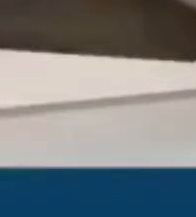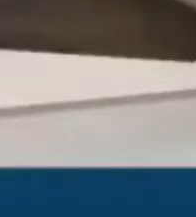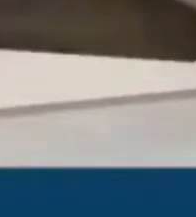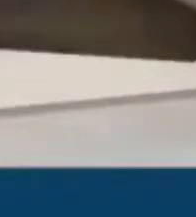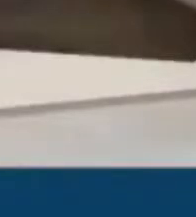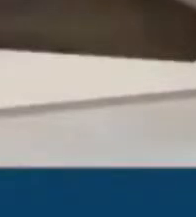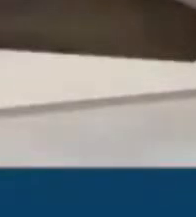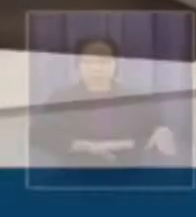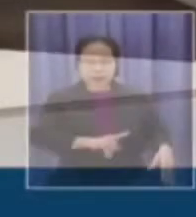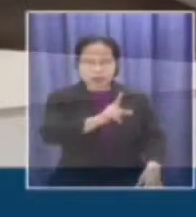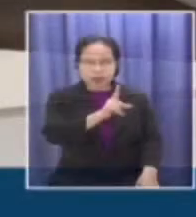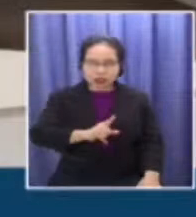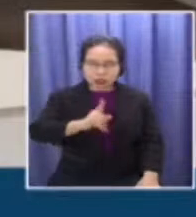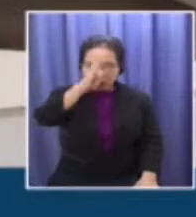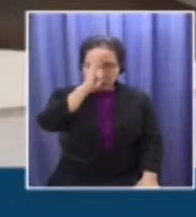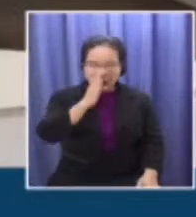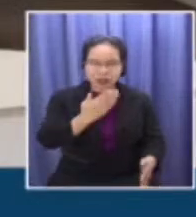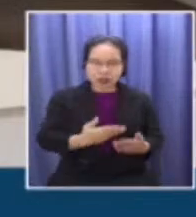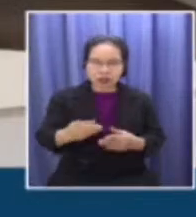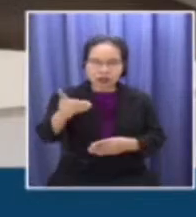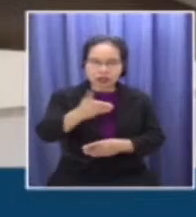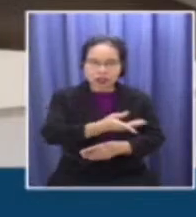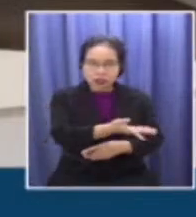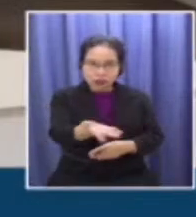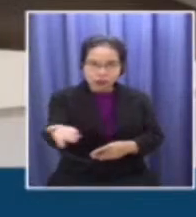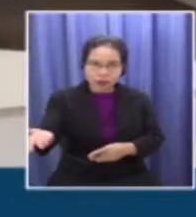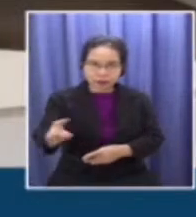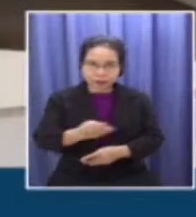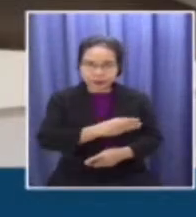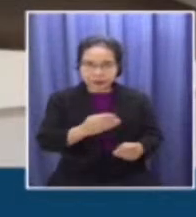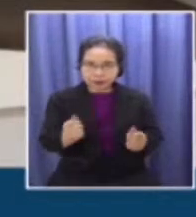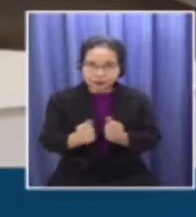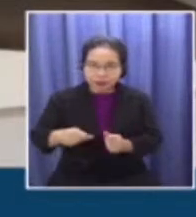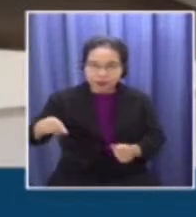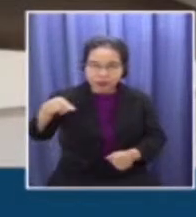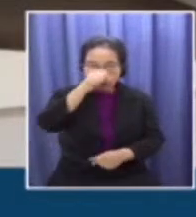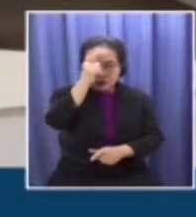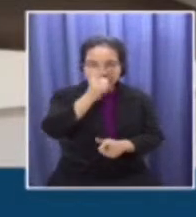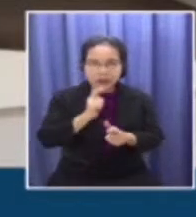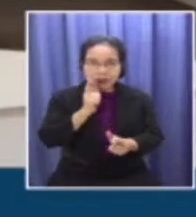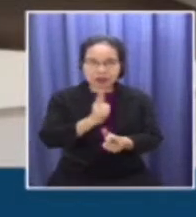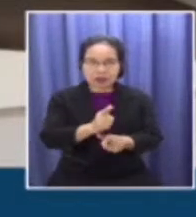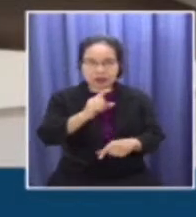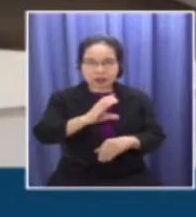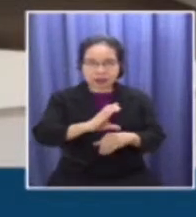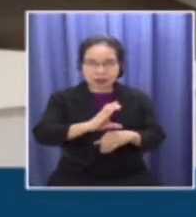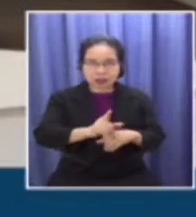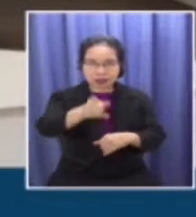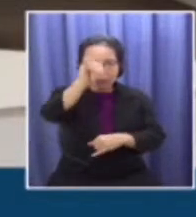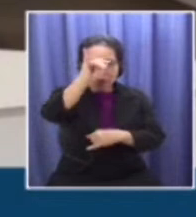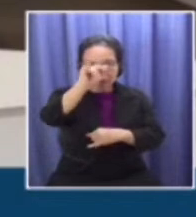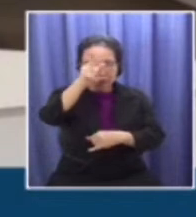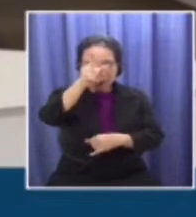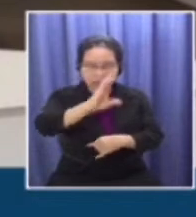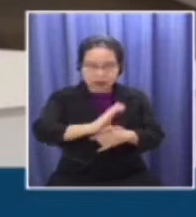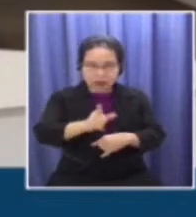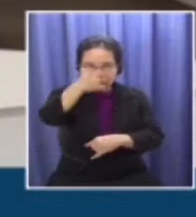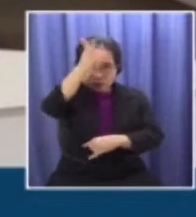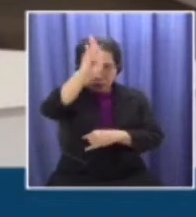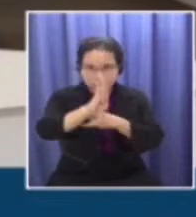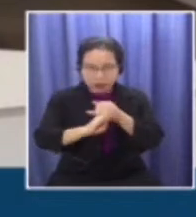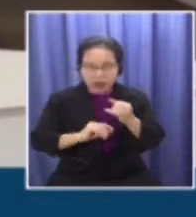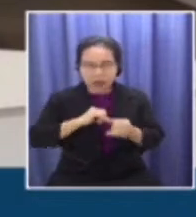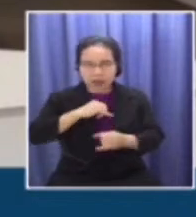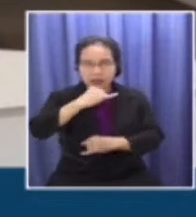Sumatin po ang kapayapaan ng Diyos. Magandang araw po sa inyong lahat. Kasama po ang ating mga kapatid sa Church of God International. Kami po ay Nyankopɔn